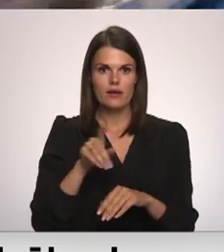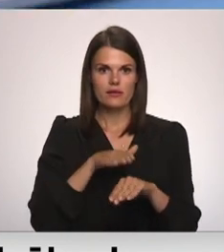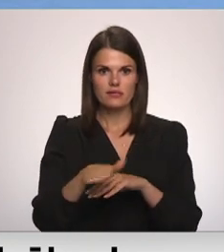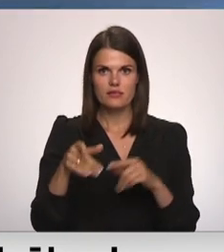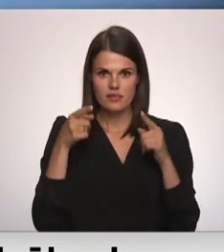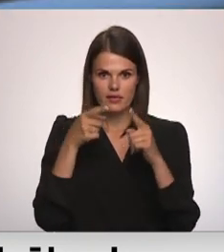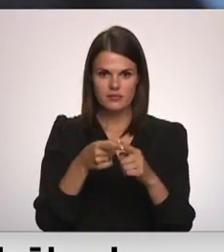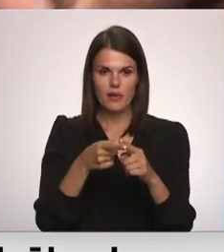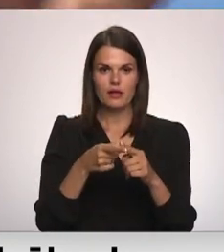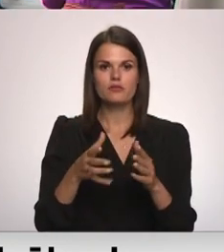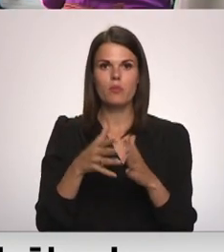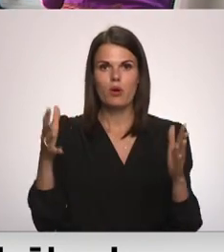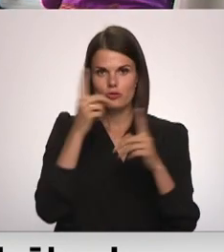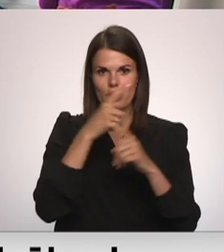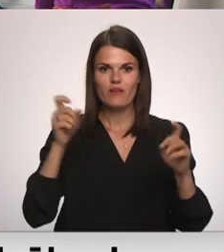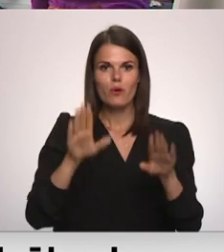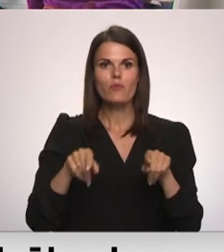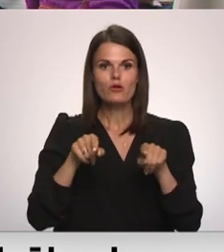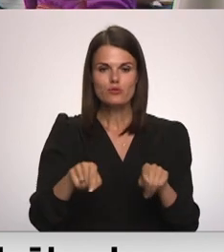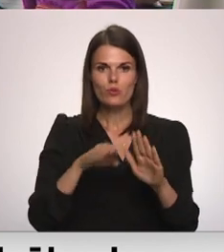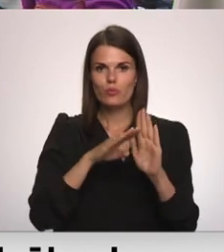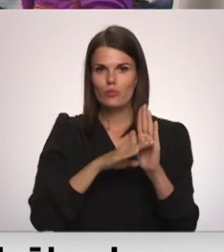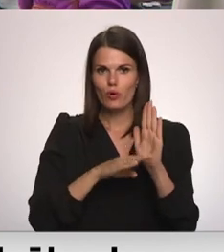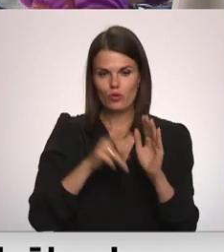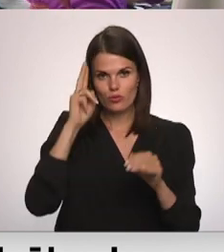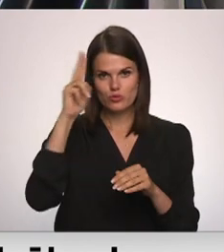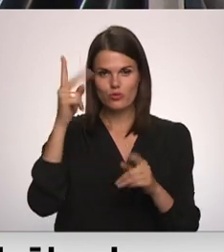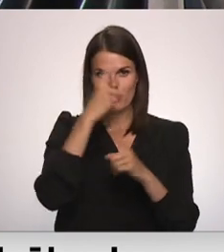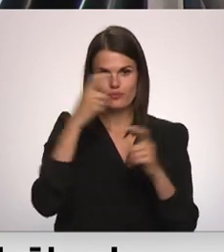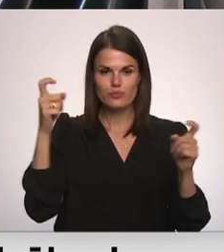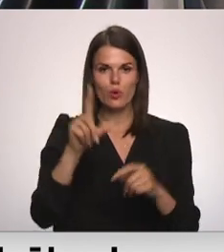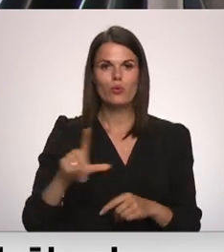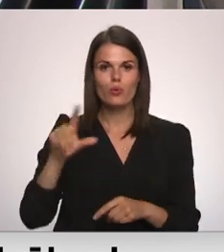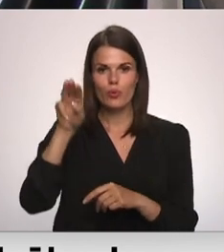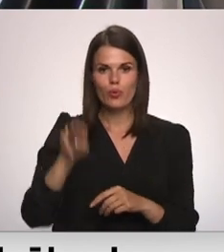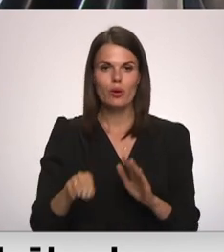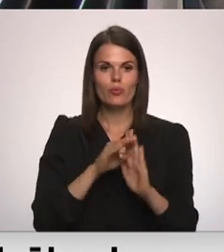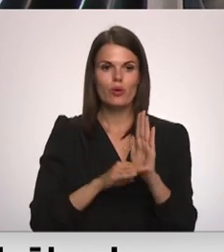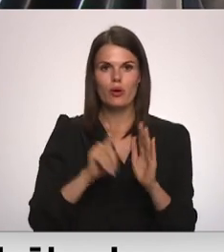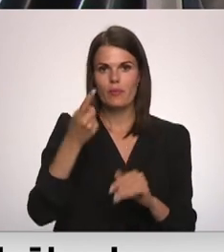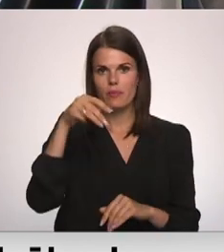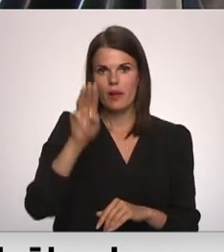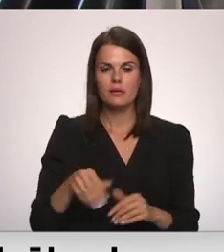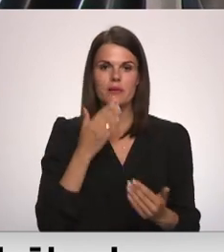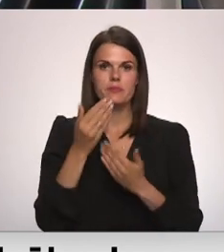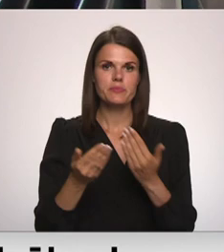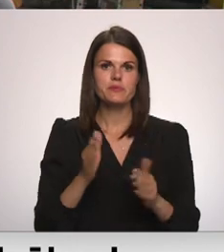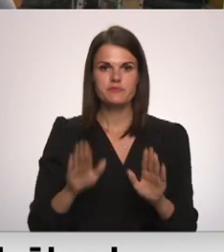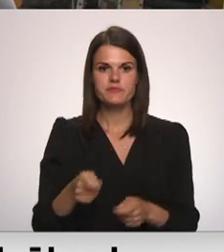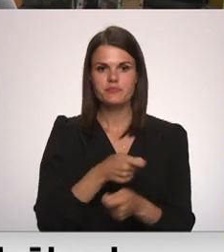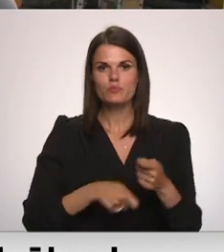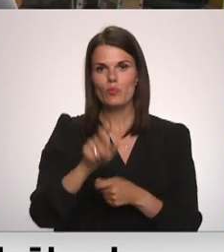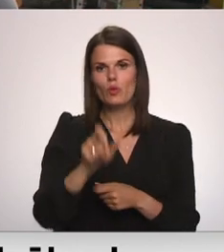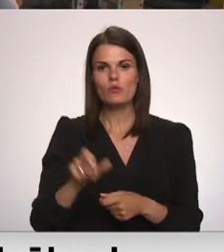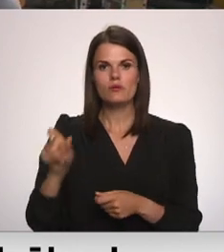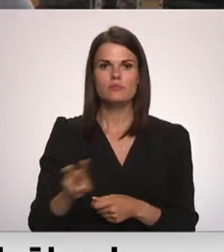mērķi. Plašāka informācija par šo programmu Altum soli jūlijā. Programmas pirmajā darbības mēnesī pieteikties varēs uzņēmumi,